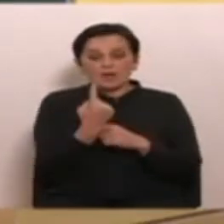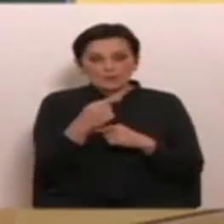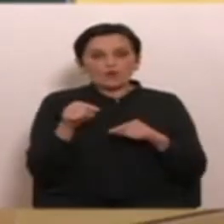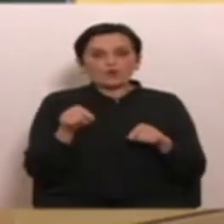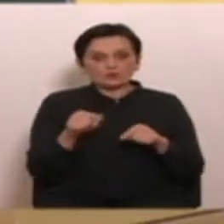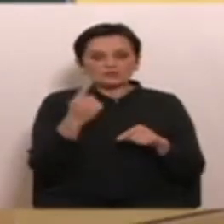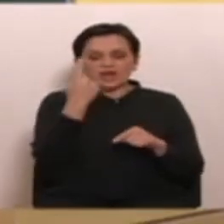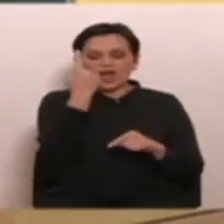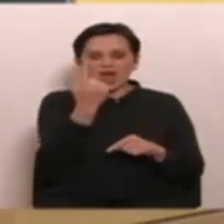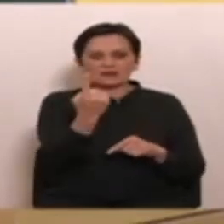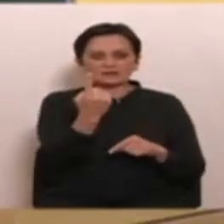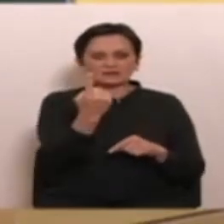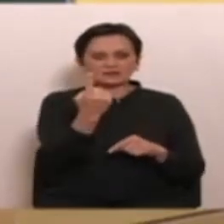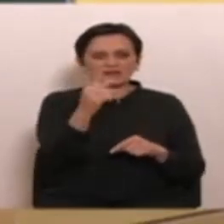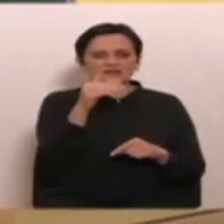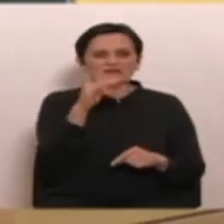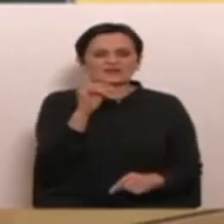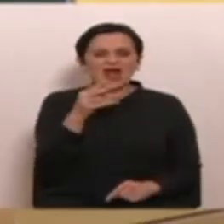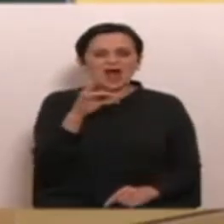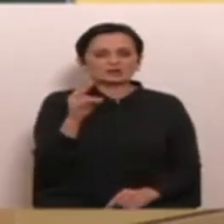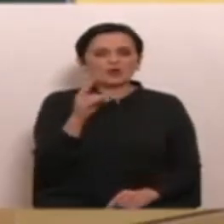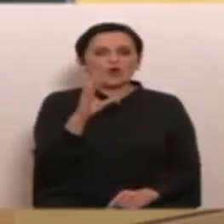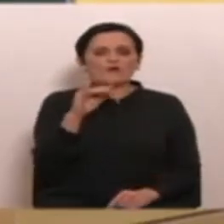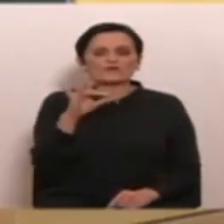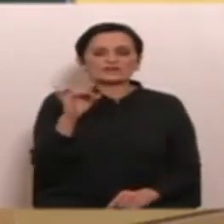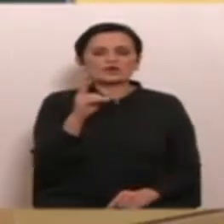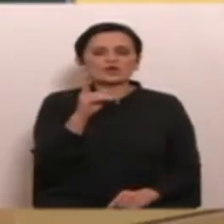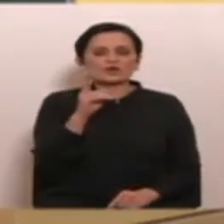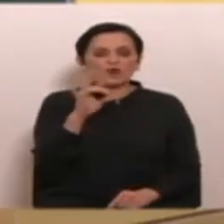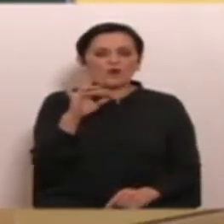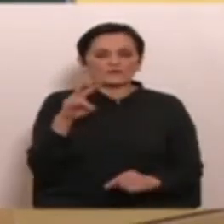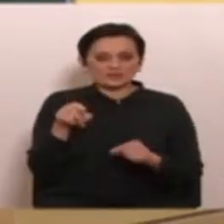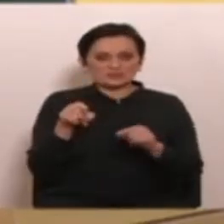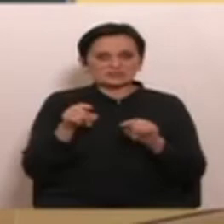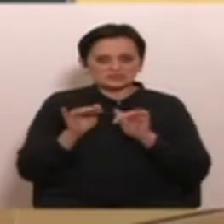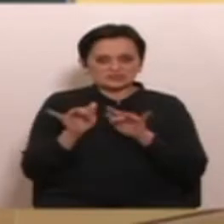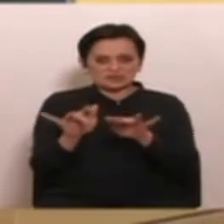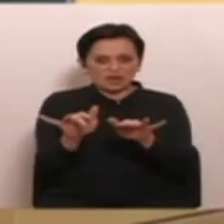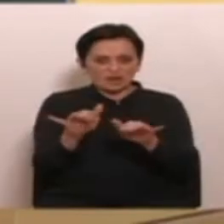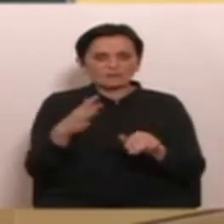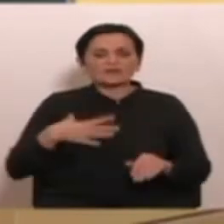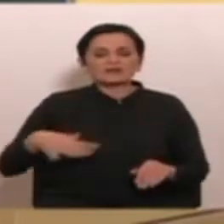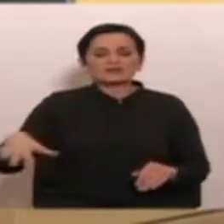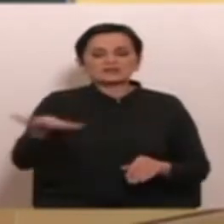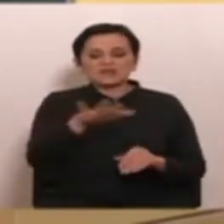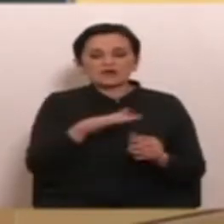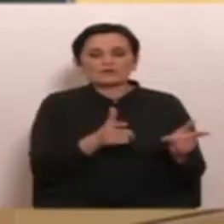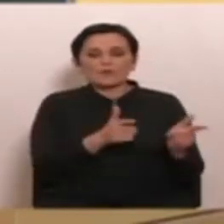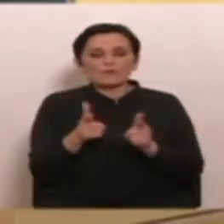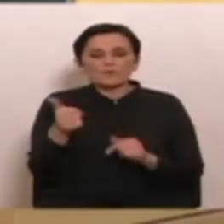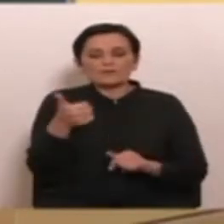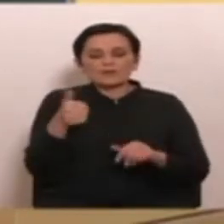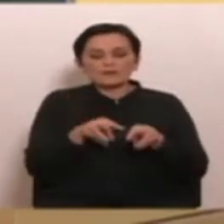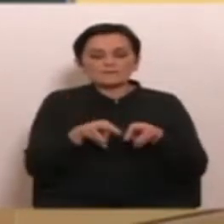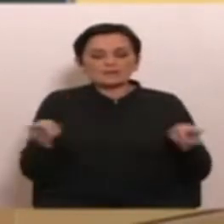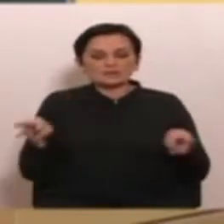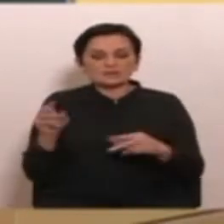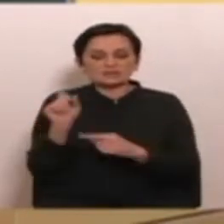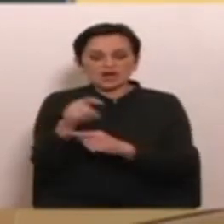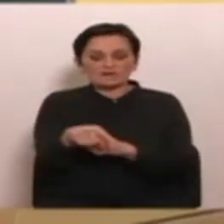ერთიანი ეგრეთ წოდებული ფრანტ ოფისის კონცეფცია, რომელიც მომზადდა საქართველოს პრემიერ-მინისტრის დავალებით.